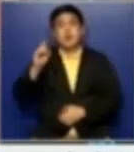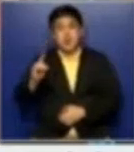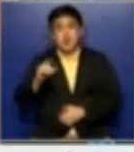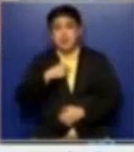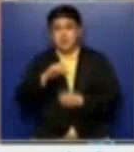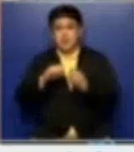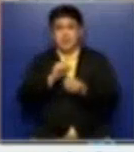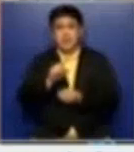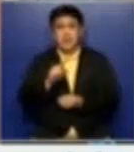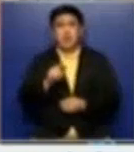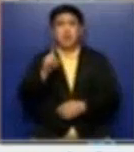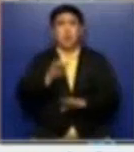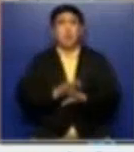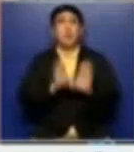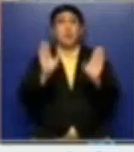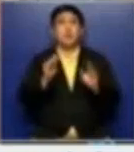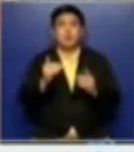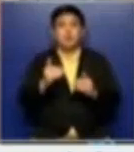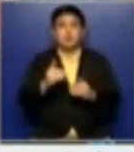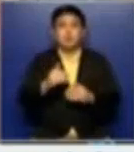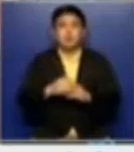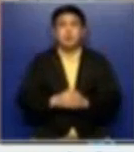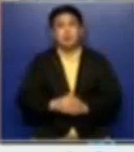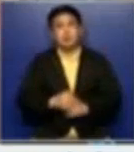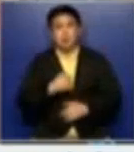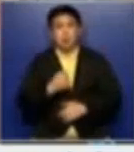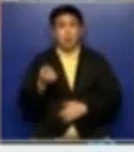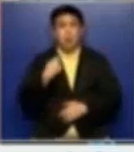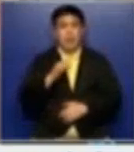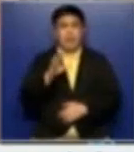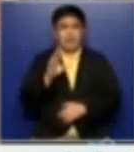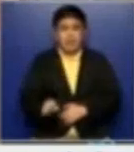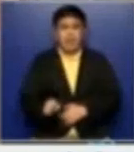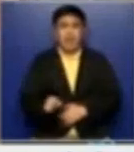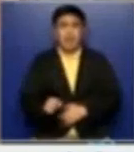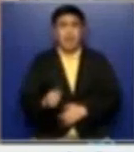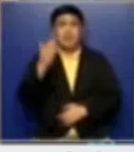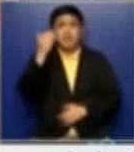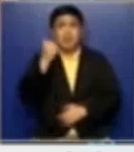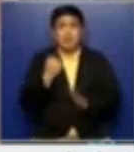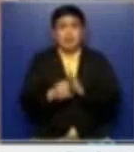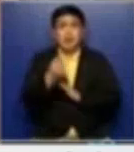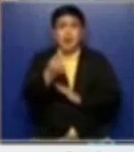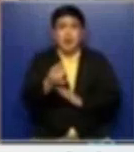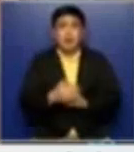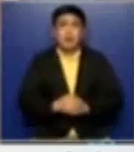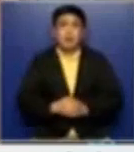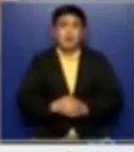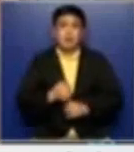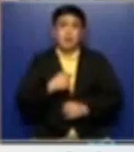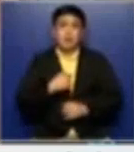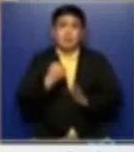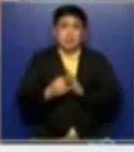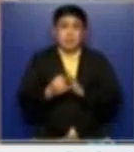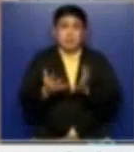แบบนี้ไม่ดีมันต้องยุบสภาเอามาโทษอะไรกับสภาน่ะไม่เห็นเกี่ยวเลยพวกผมก็ไม่เคยท